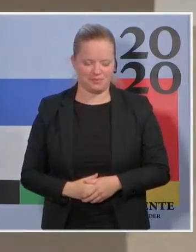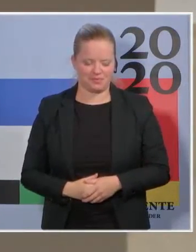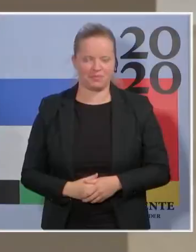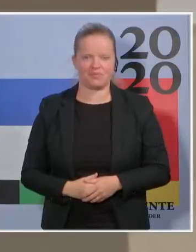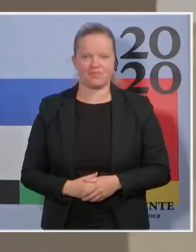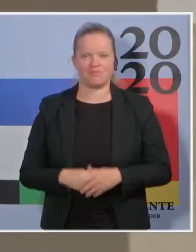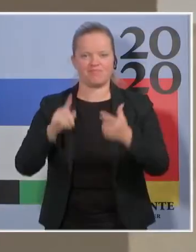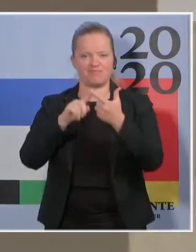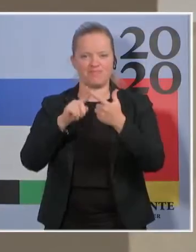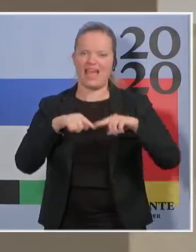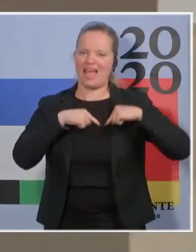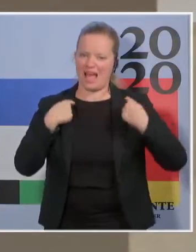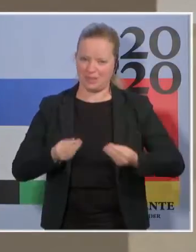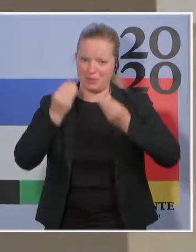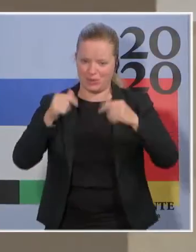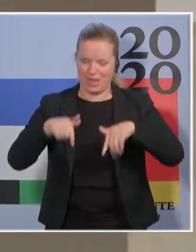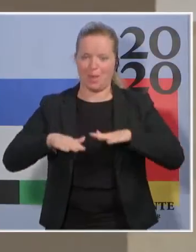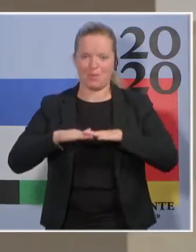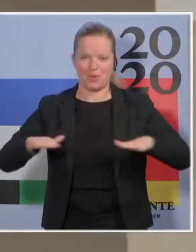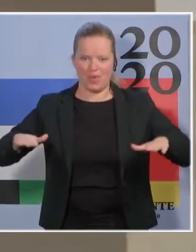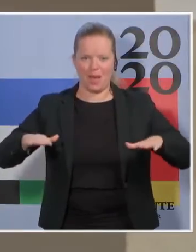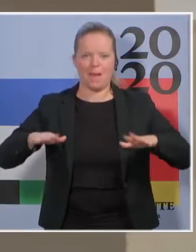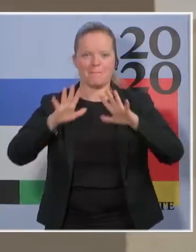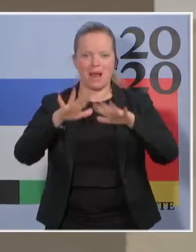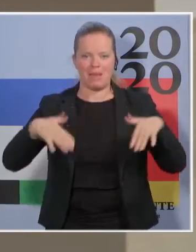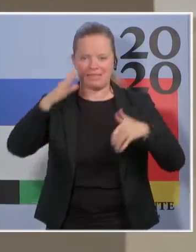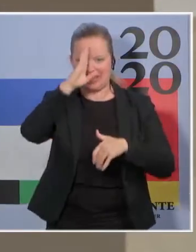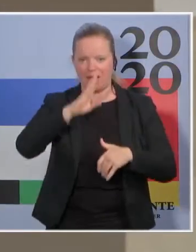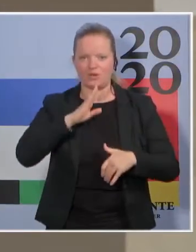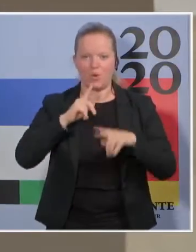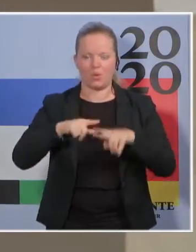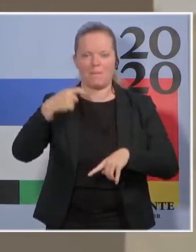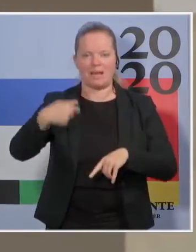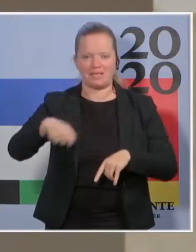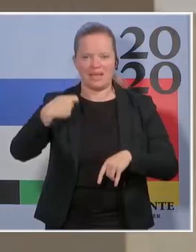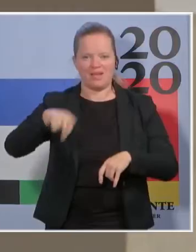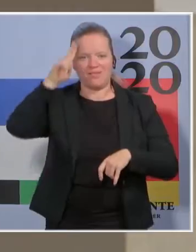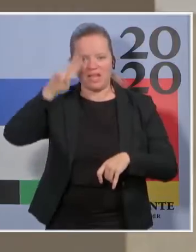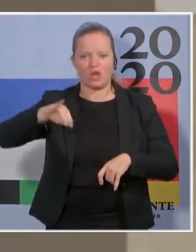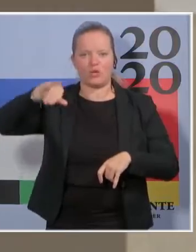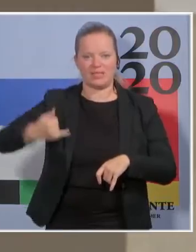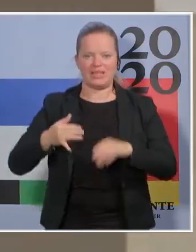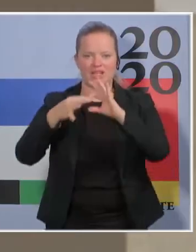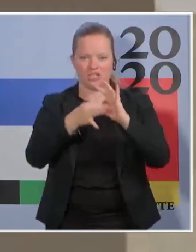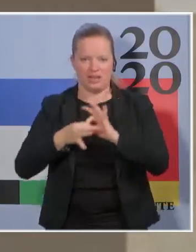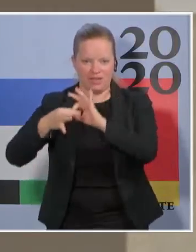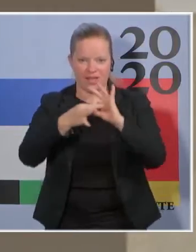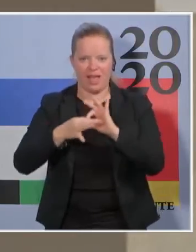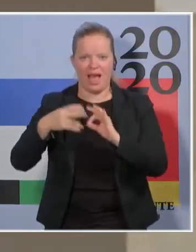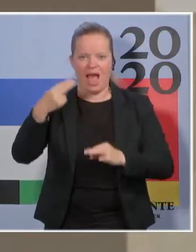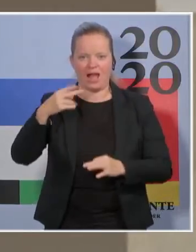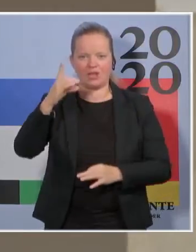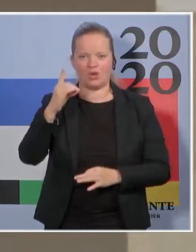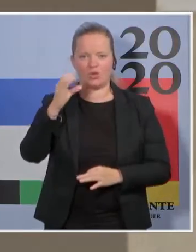Ich darf herzlich bei uns auf der Bühne begrüßen Parlamentsdirektor und Präsidenten der Wiener Juristischen Gesellschaft Harald Dossi,